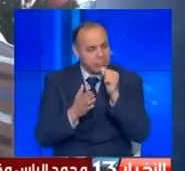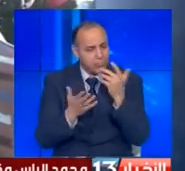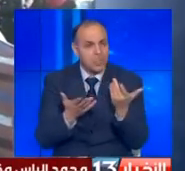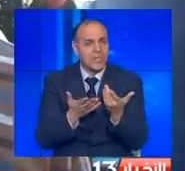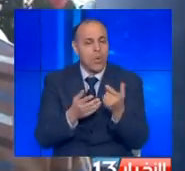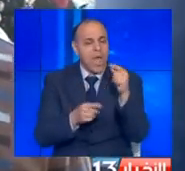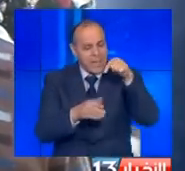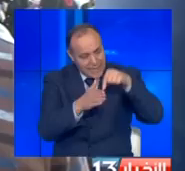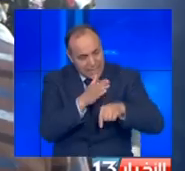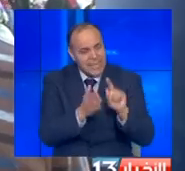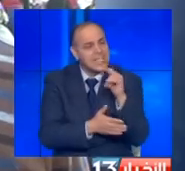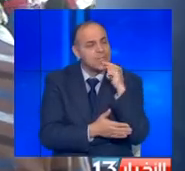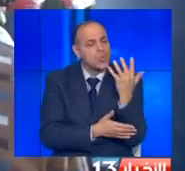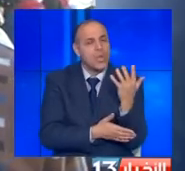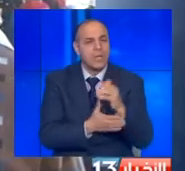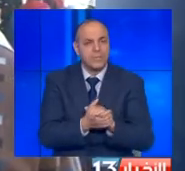احنا